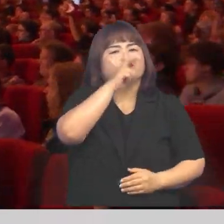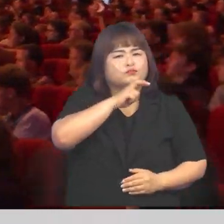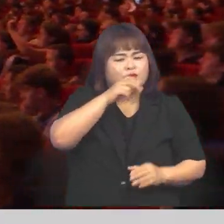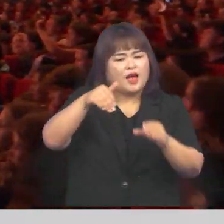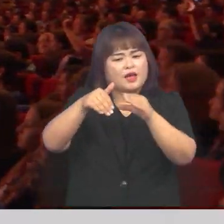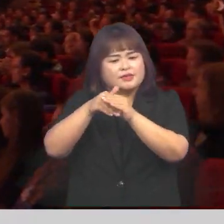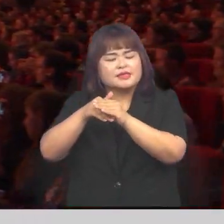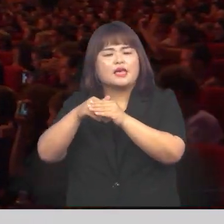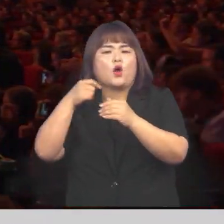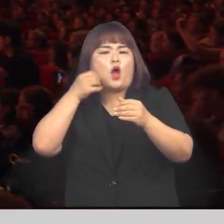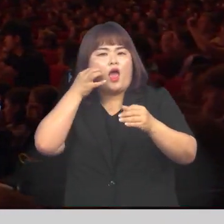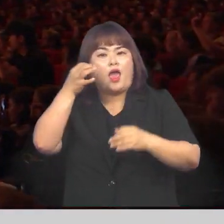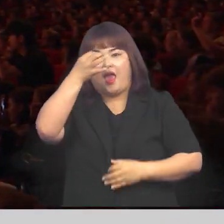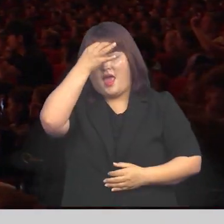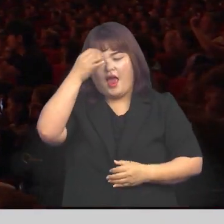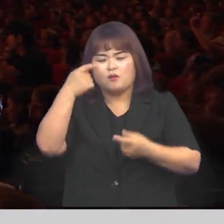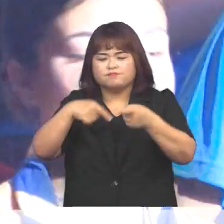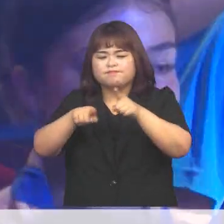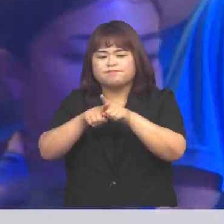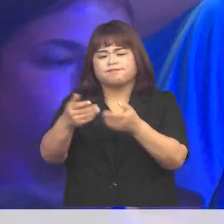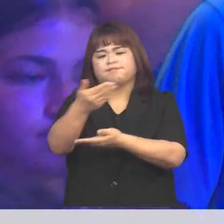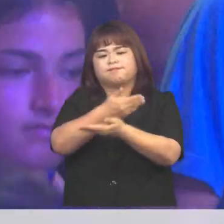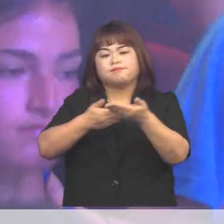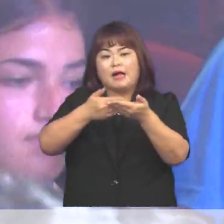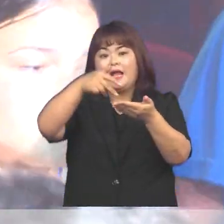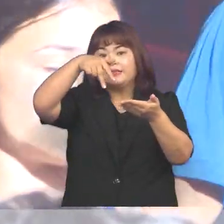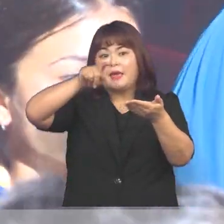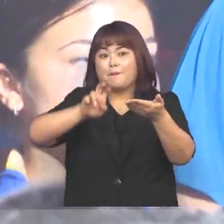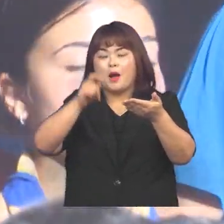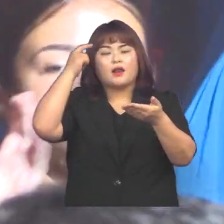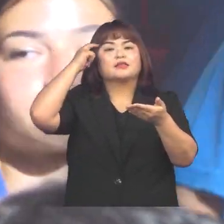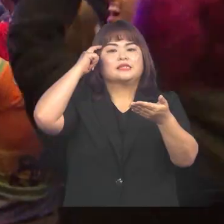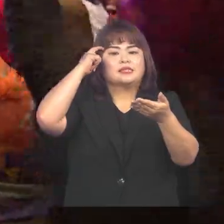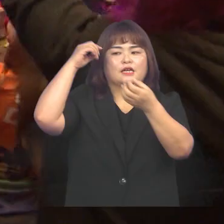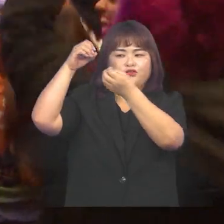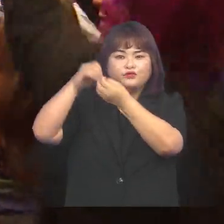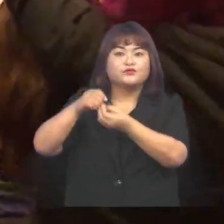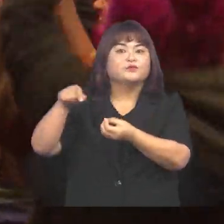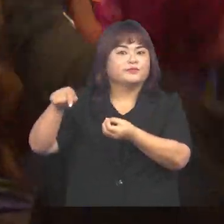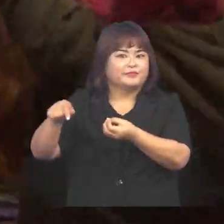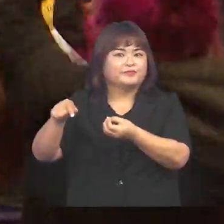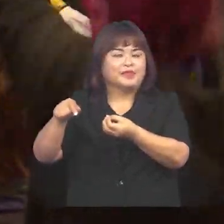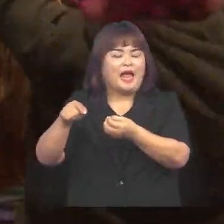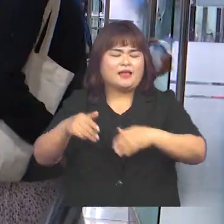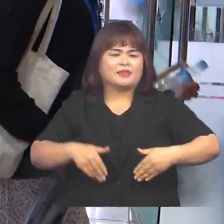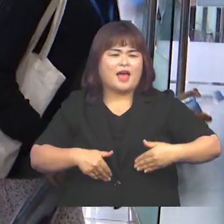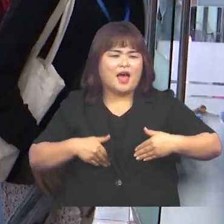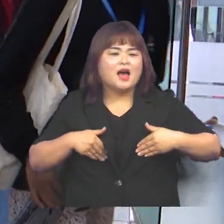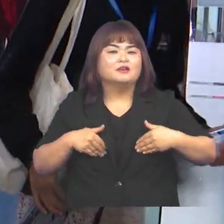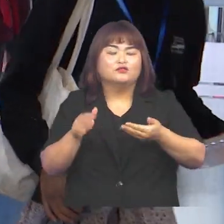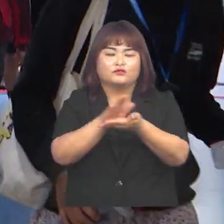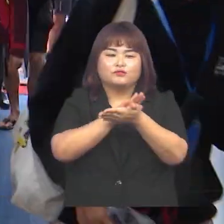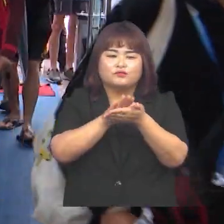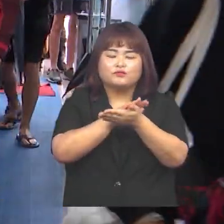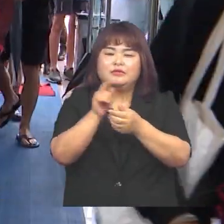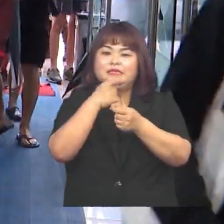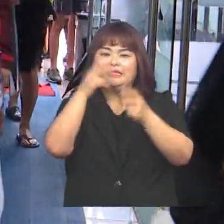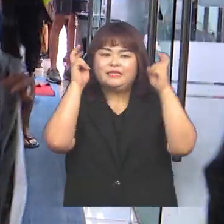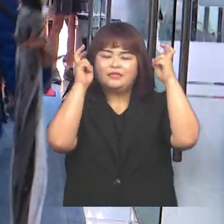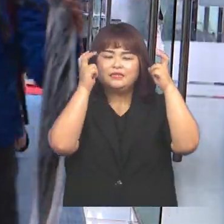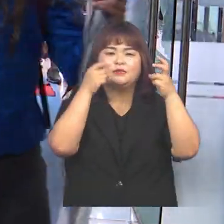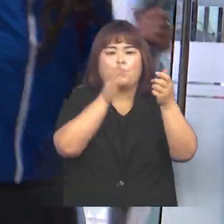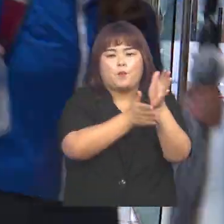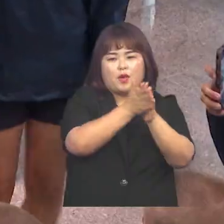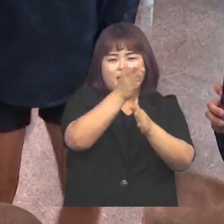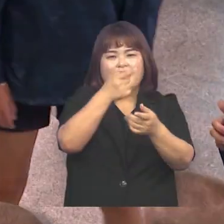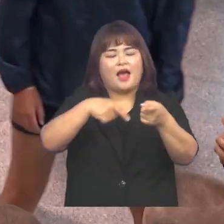매개로 문화적 교류와 화합을 다지는 잼버리 정신을 이어갔습니다. 또한 따뜻한 나눔의 손길을 보내는 용인특례시와